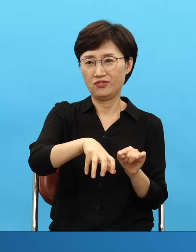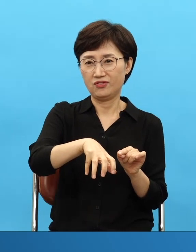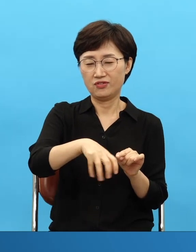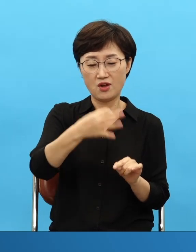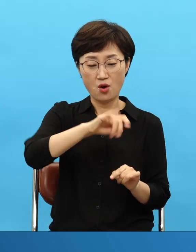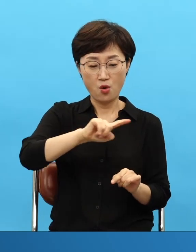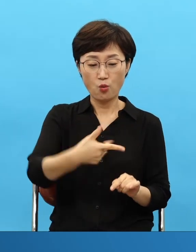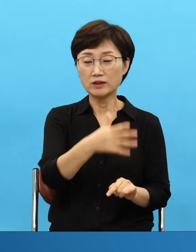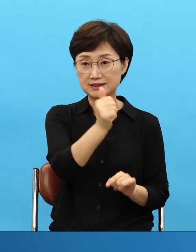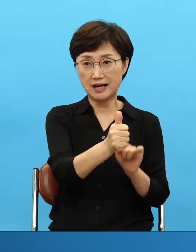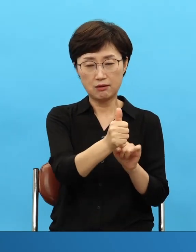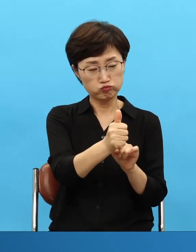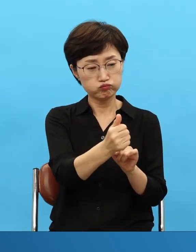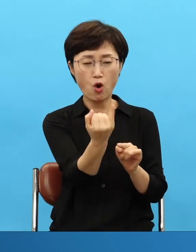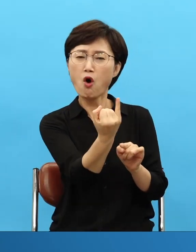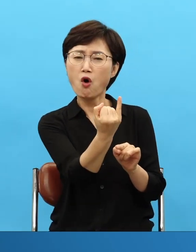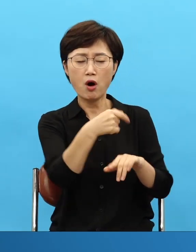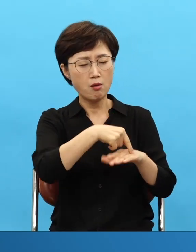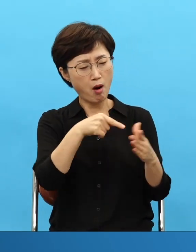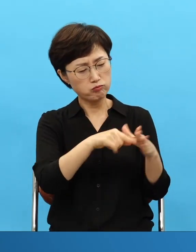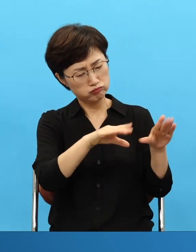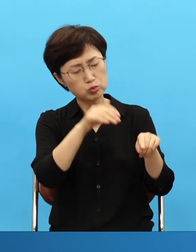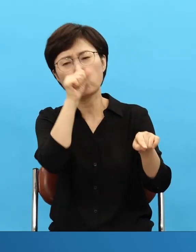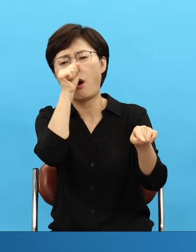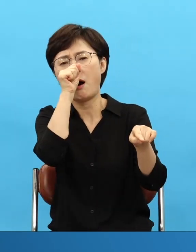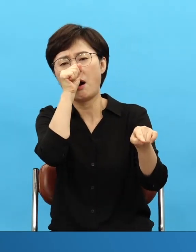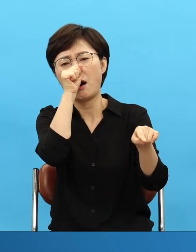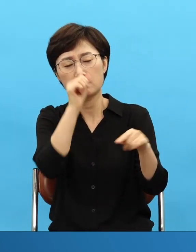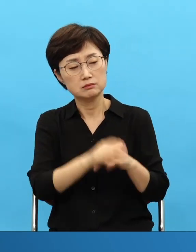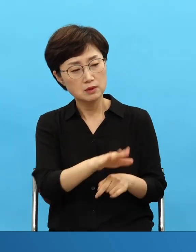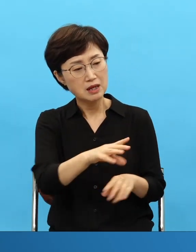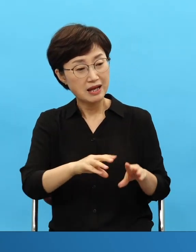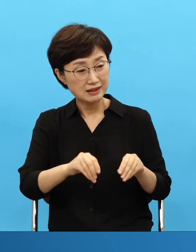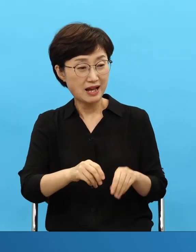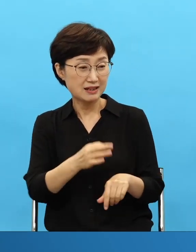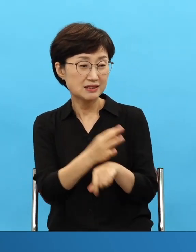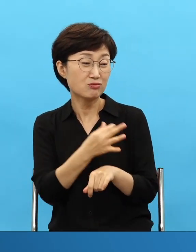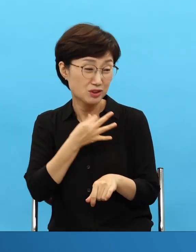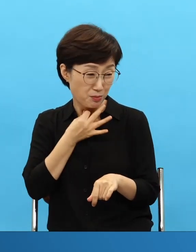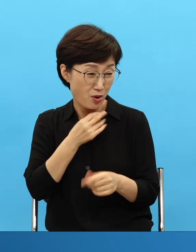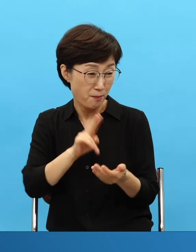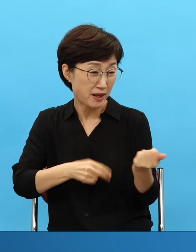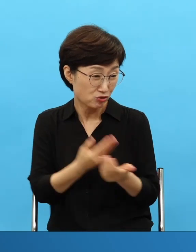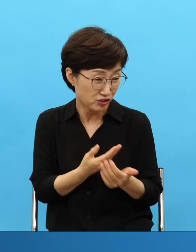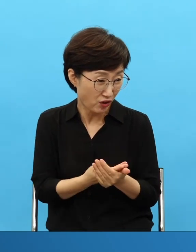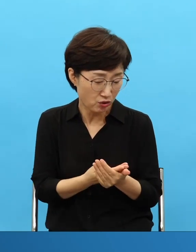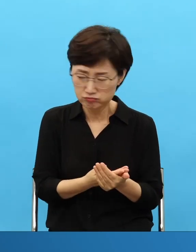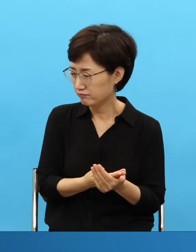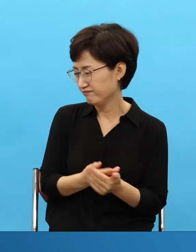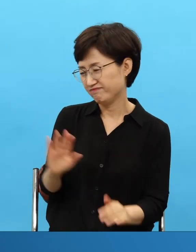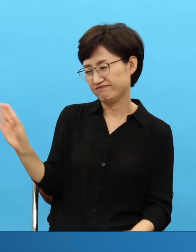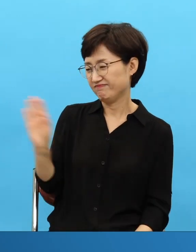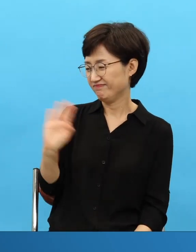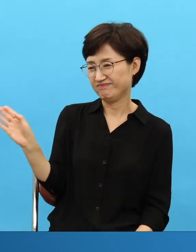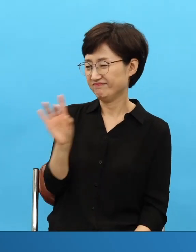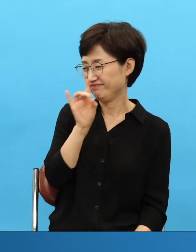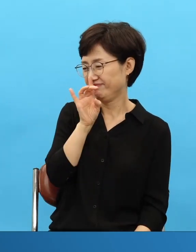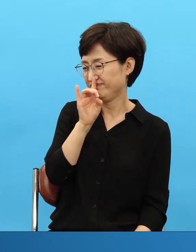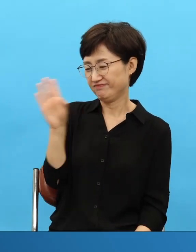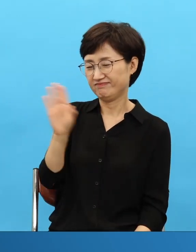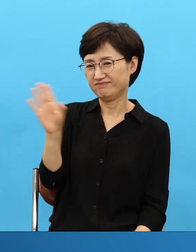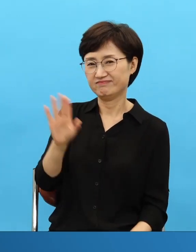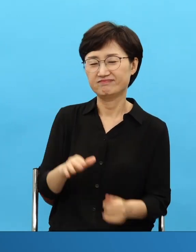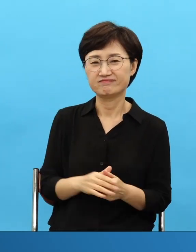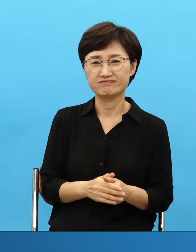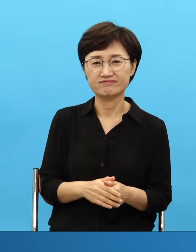원장님이 굉장히 좋은 분인데 내가 팔으라 하니까 안 파는 거예요 이게. And the head of that facility was a very good person. I asked that person